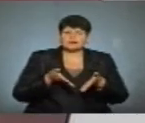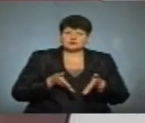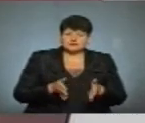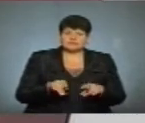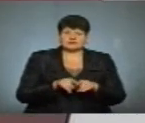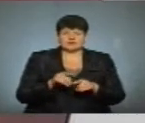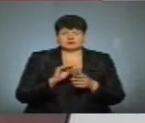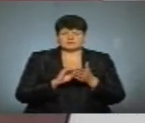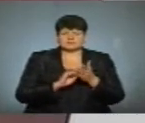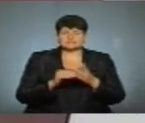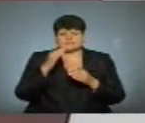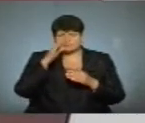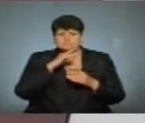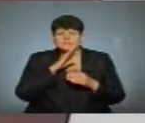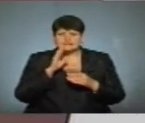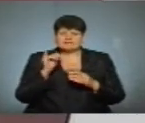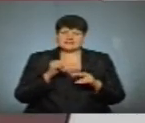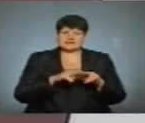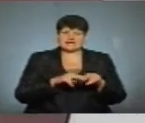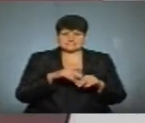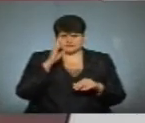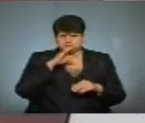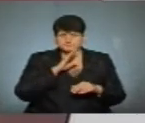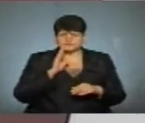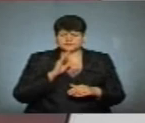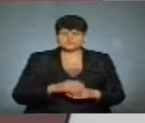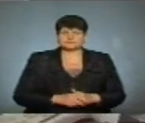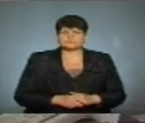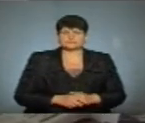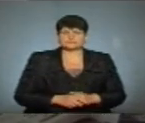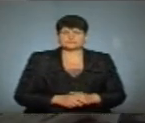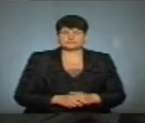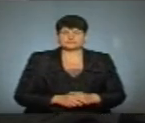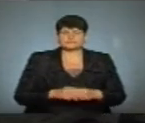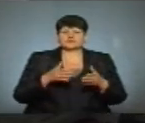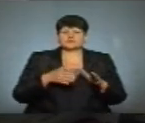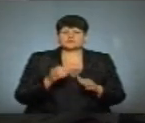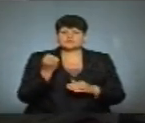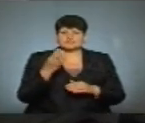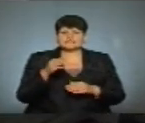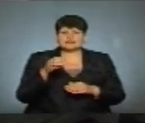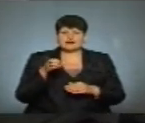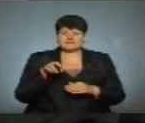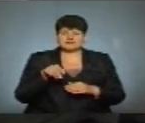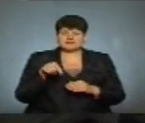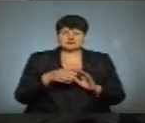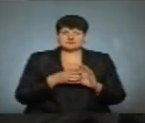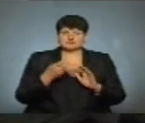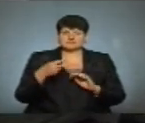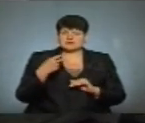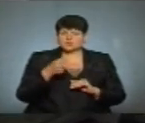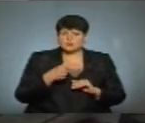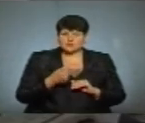також дані про її батьків та хрещених, каже Федір Полянський. Народжена 14 травня 1920